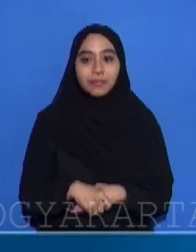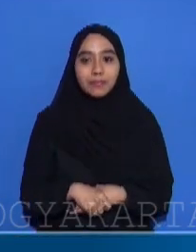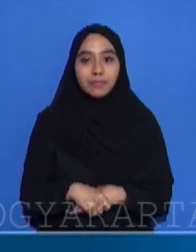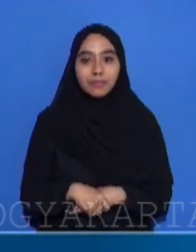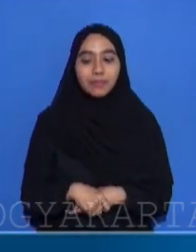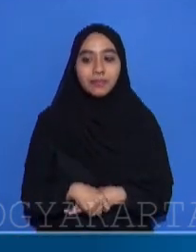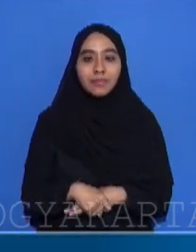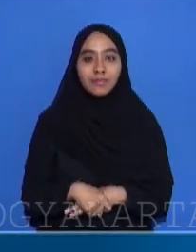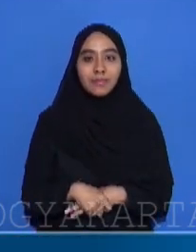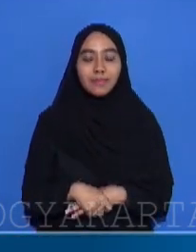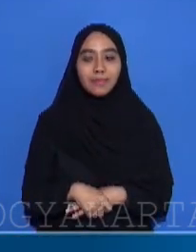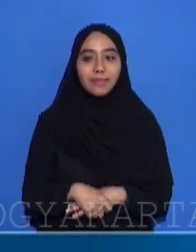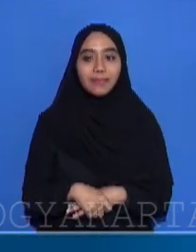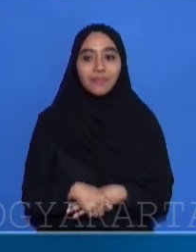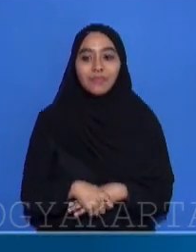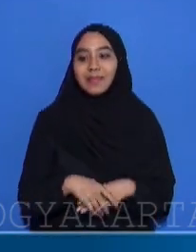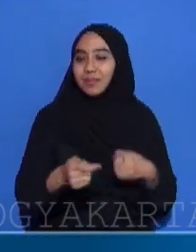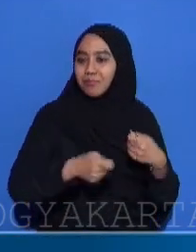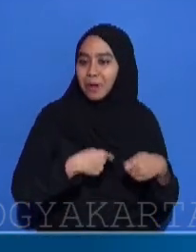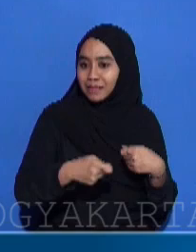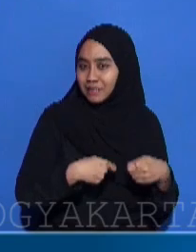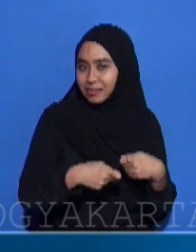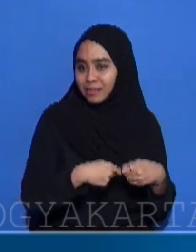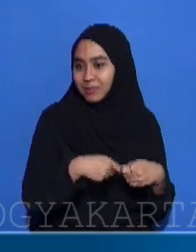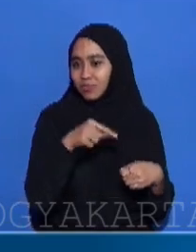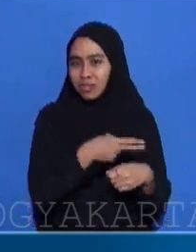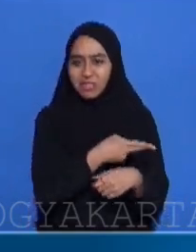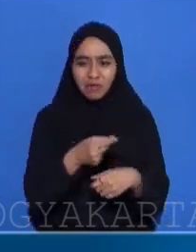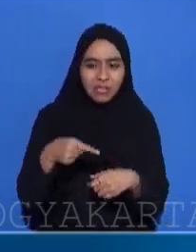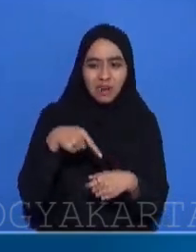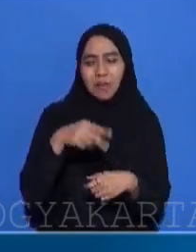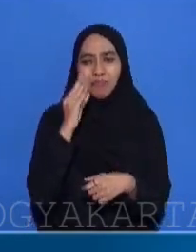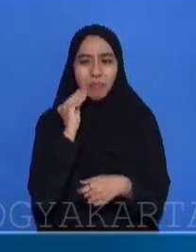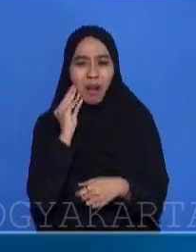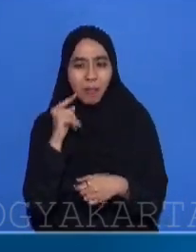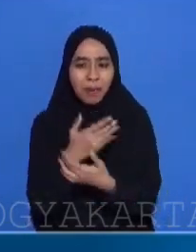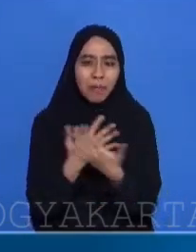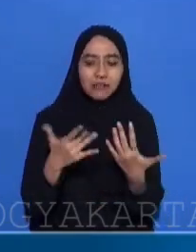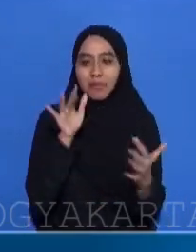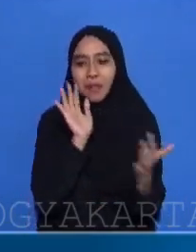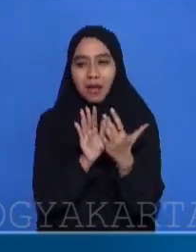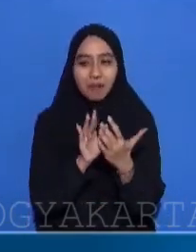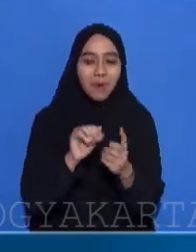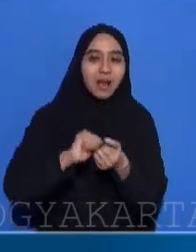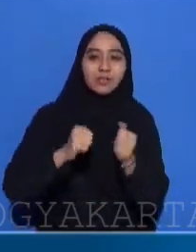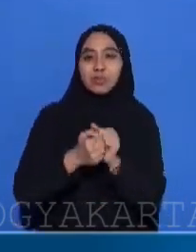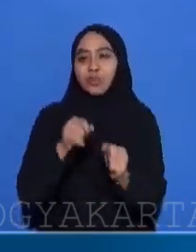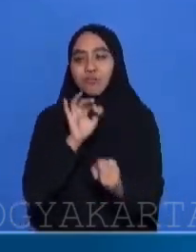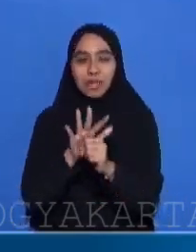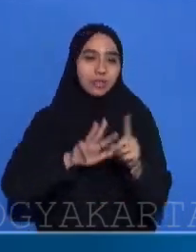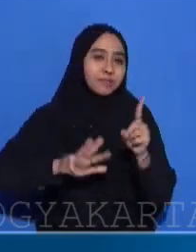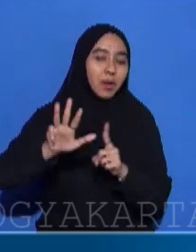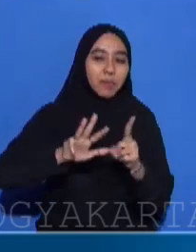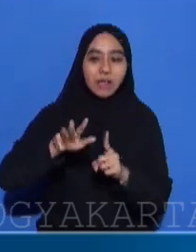kehidupan kondisi perekonomian Indonesia saat ini merupakan hasil pengalaman masyarakat dalam menghadapi pandemi covid-19 yang memaksa seluruh